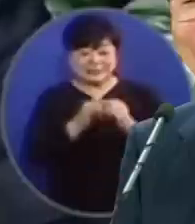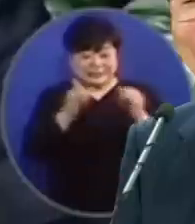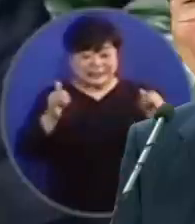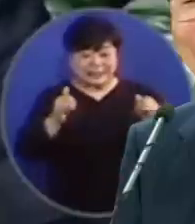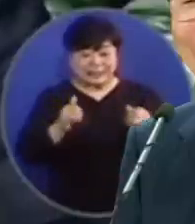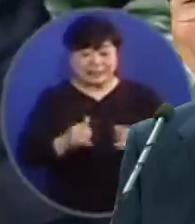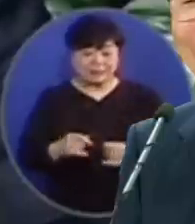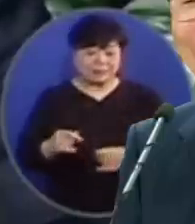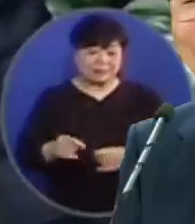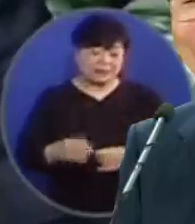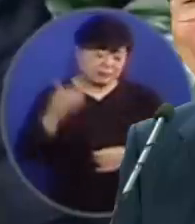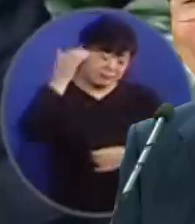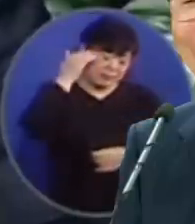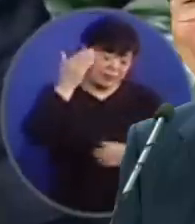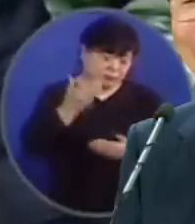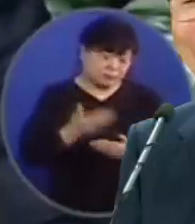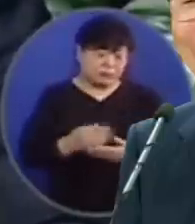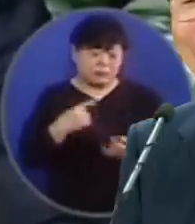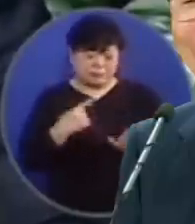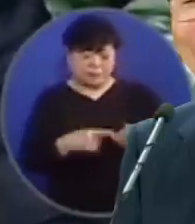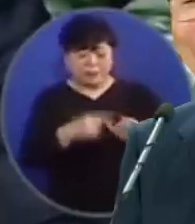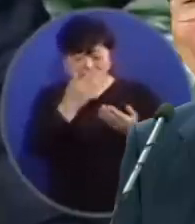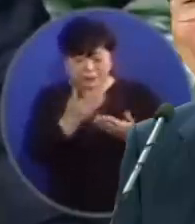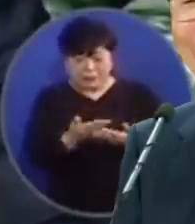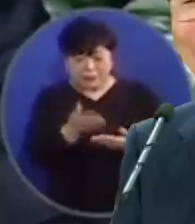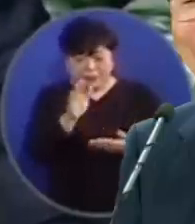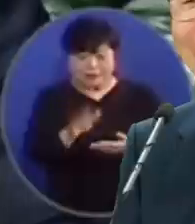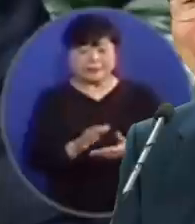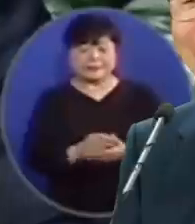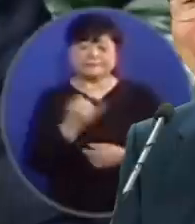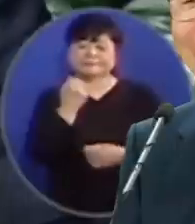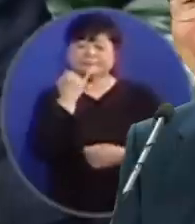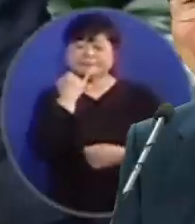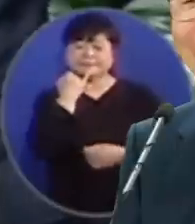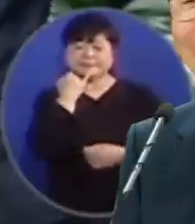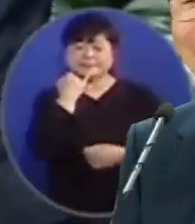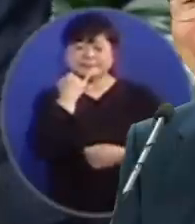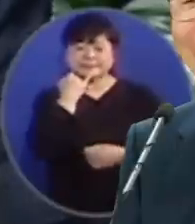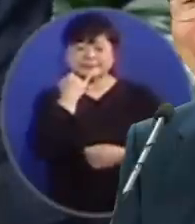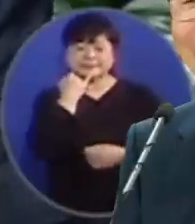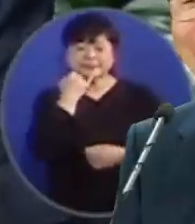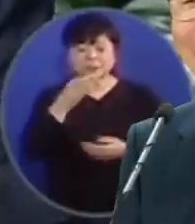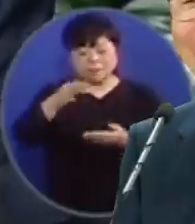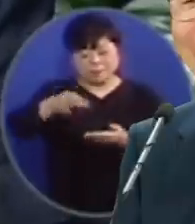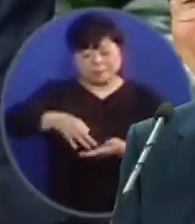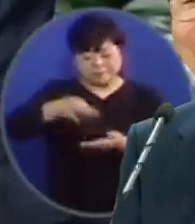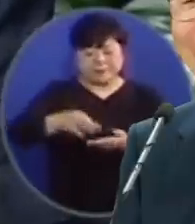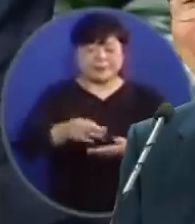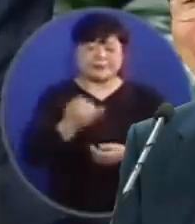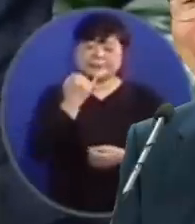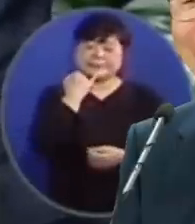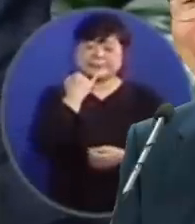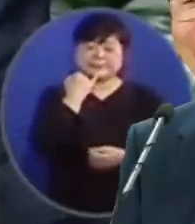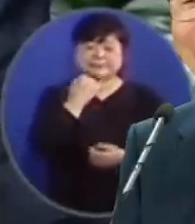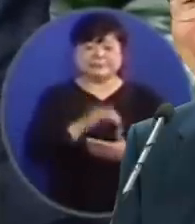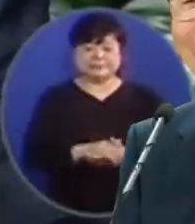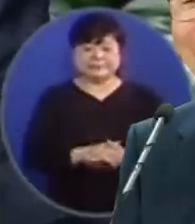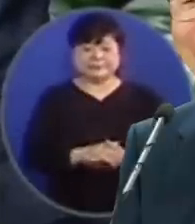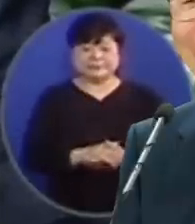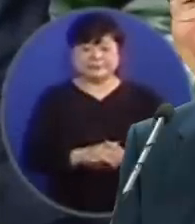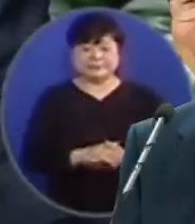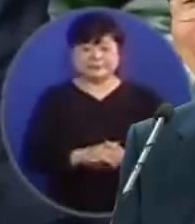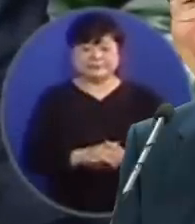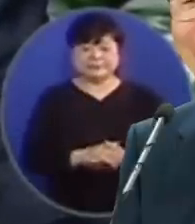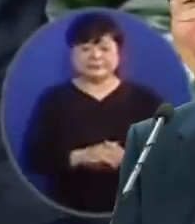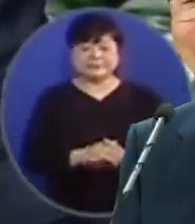사람들에게 놀림감이 되지만은 그러나 난 놀림감이 되더라도 그들의 손에서 돈을 받아 먹고 사는 것이니까 나를